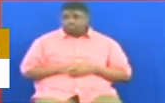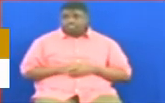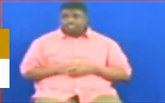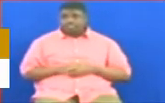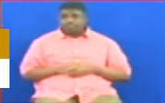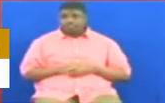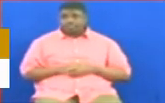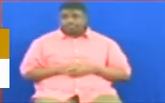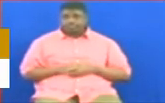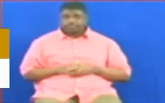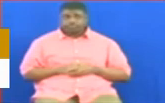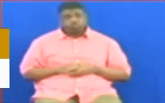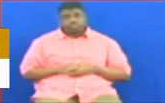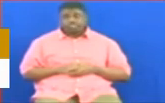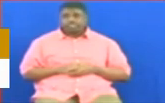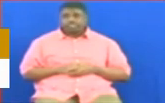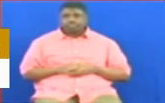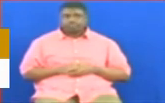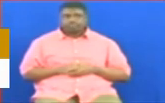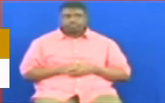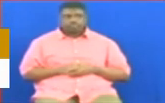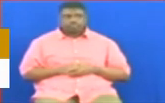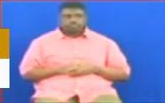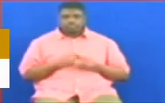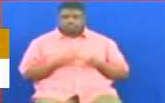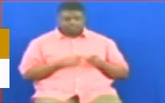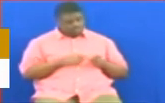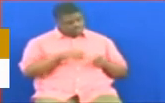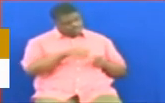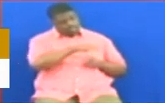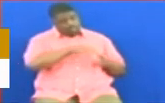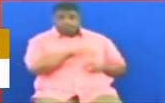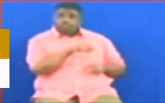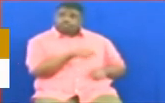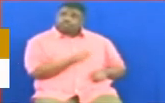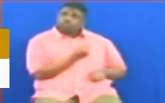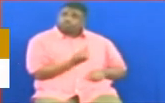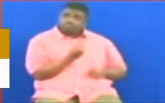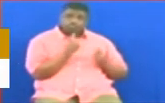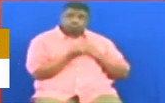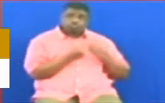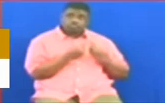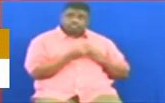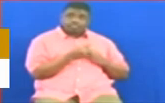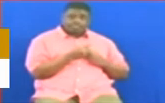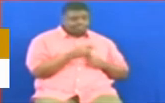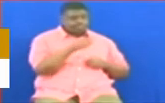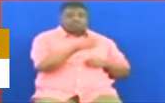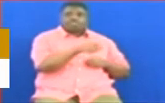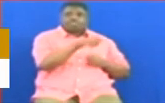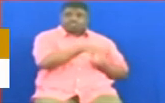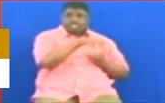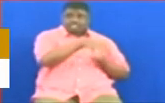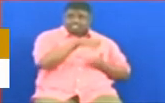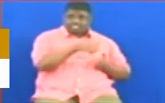Maoni ya kambi ya upinzani, kuna eneo hili la kwanza ambayo limezungumza swala la fisheries inspector na fisheries